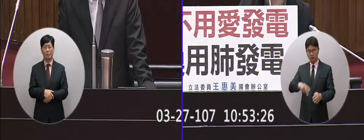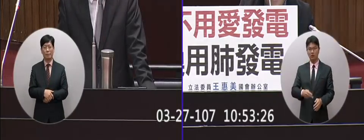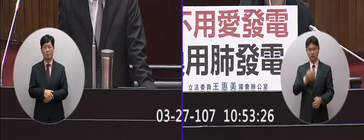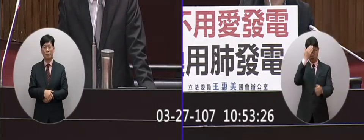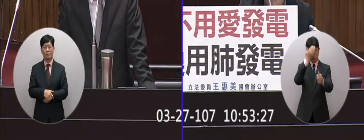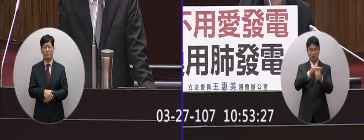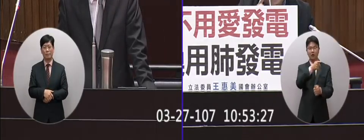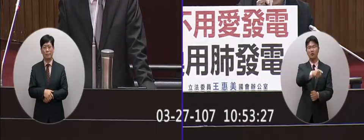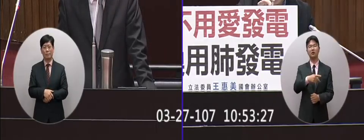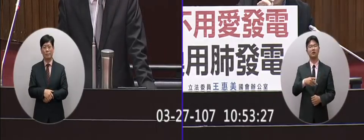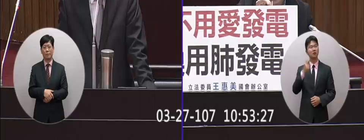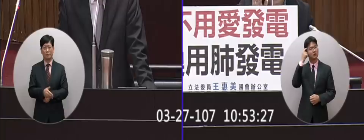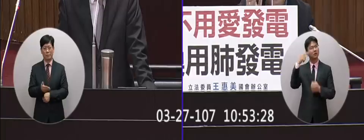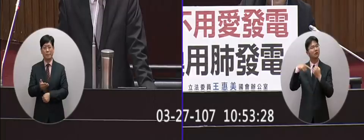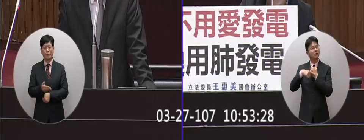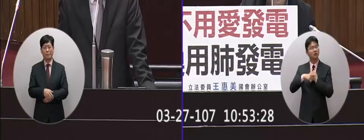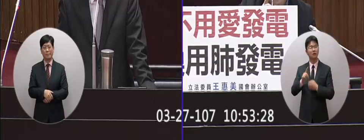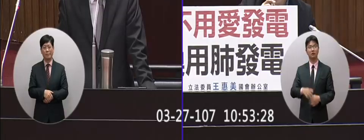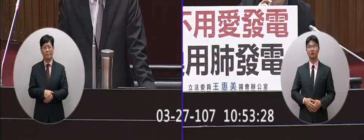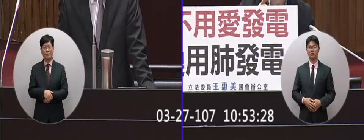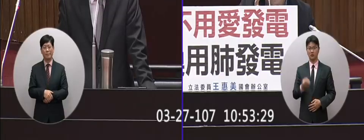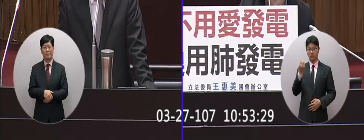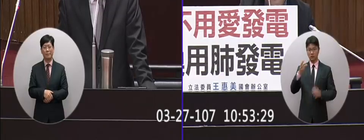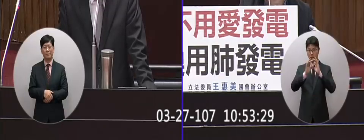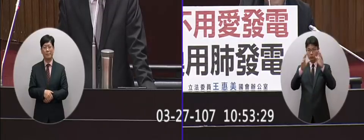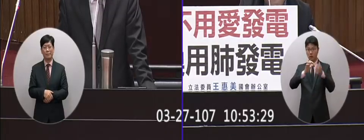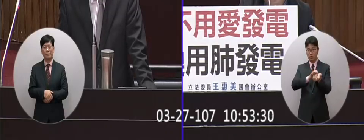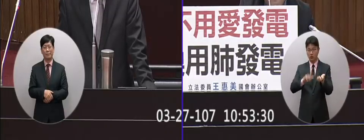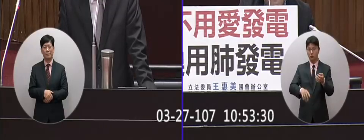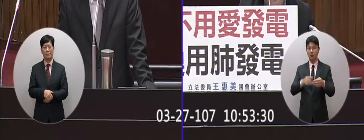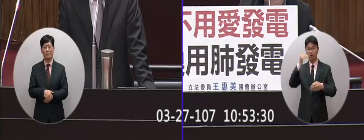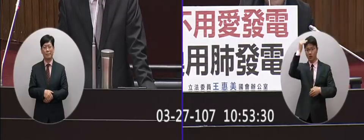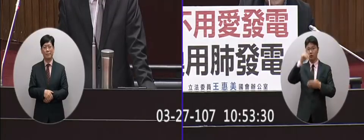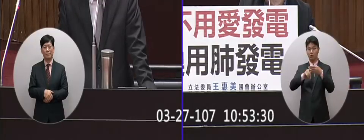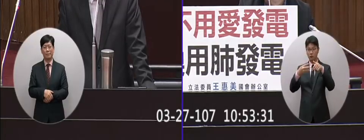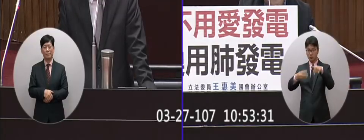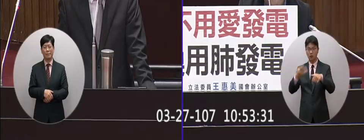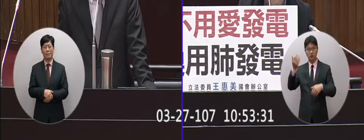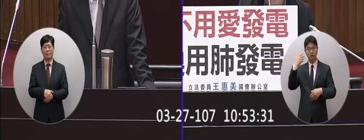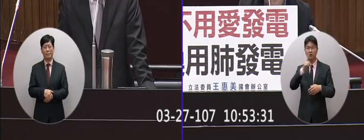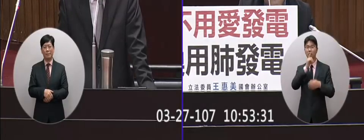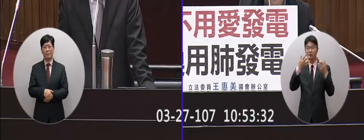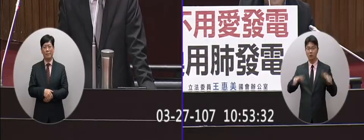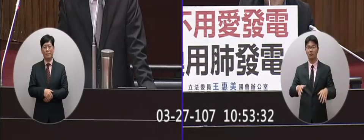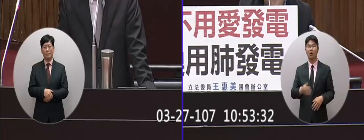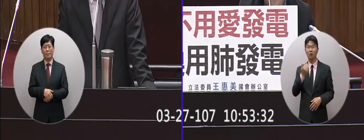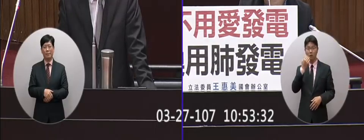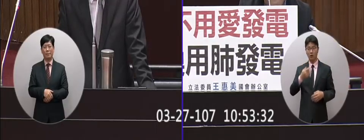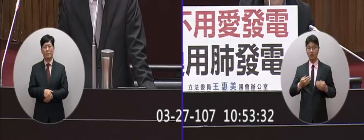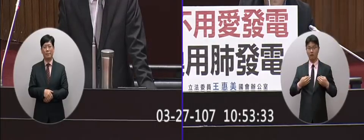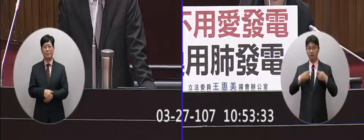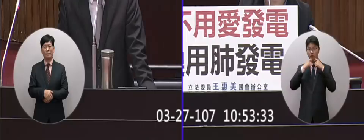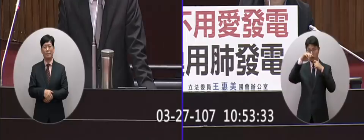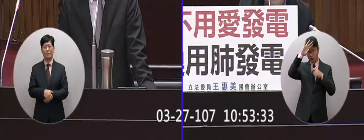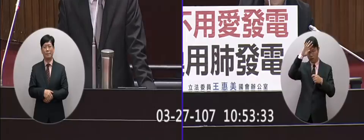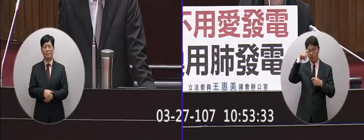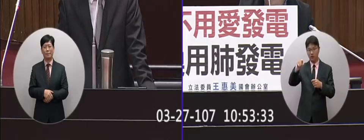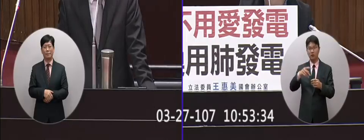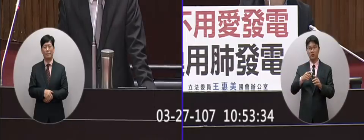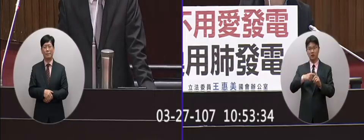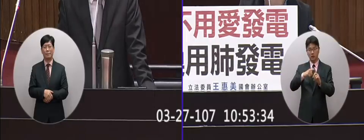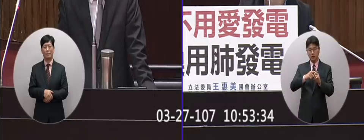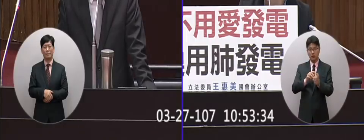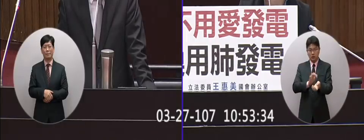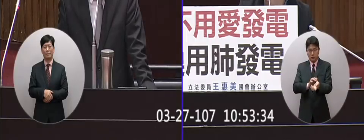可不可以这样哦？因为呢，由星光医院的这个高主任他曾经说，肺癌如果能够用这个低剂量的扫描，它